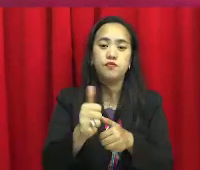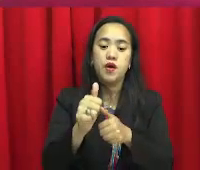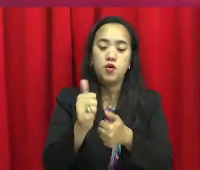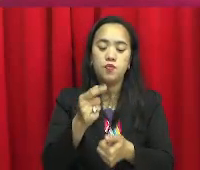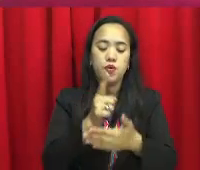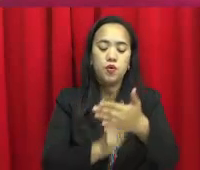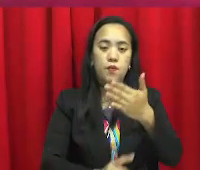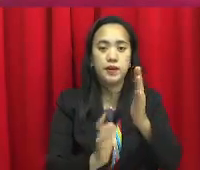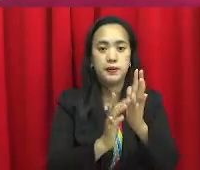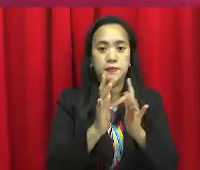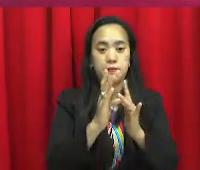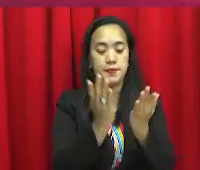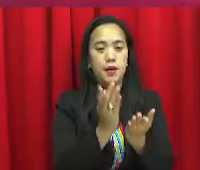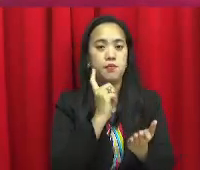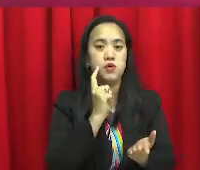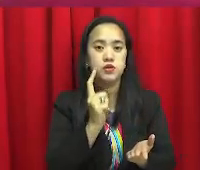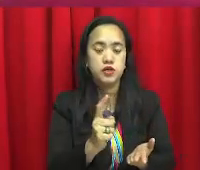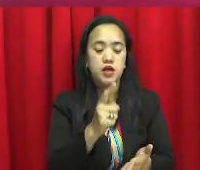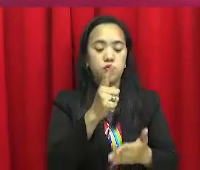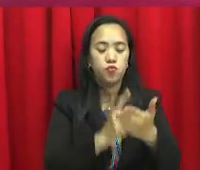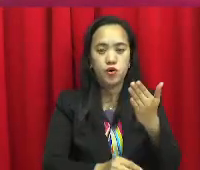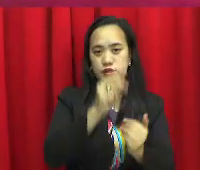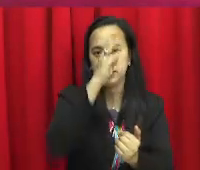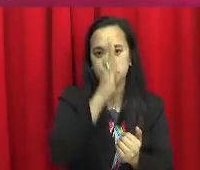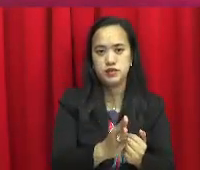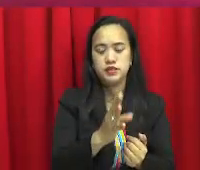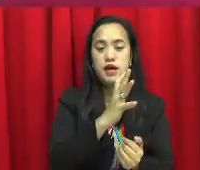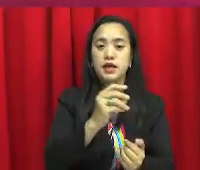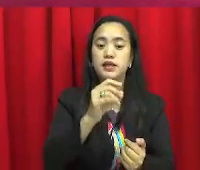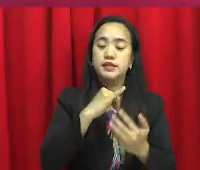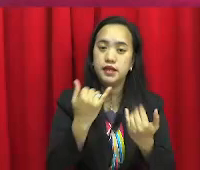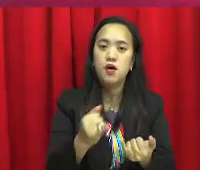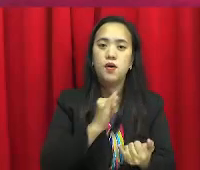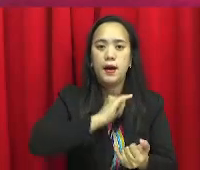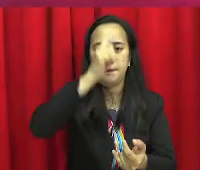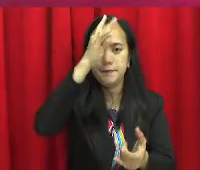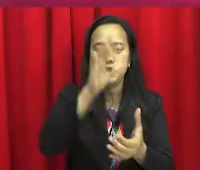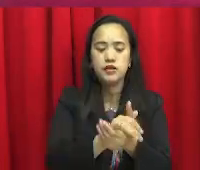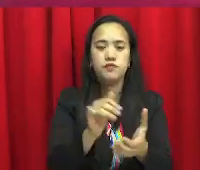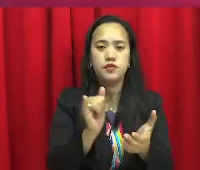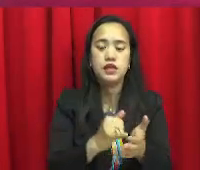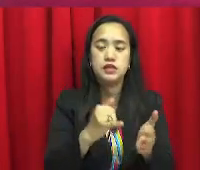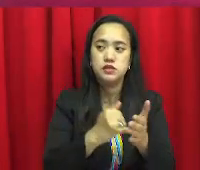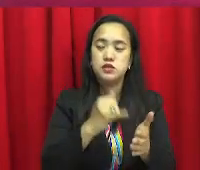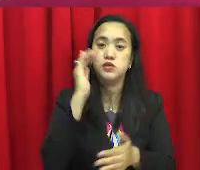sinasabi ng salita ng Diyos. At ako po naniniwala na ngayong umaga muli ay